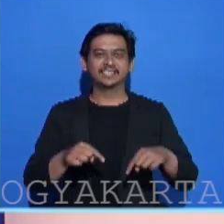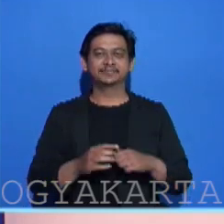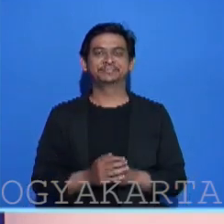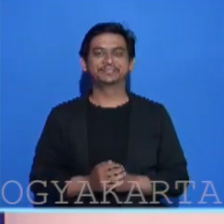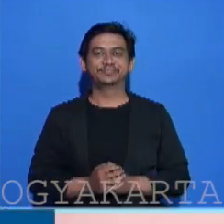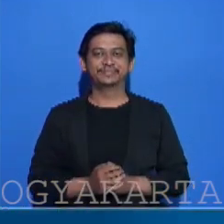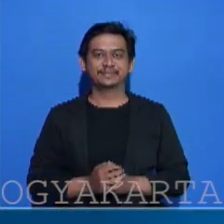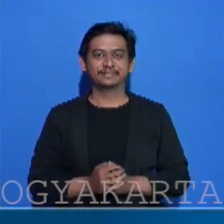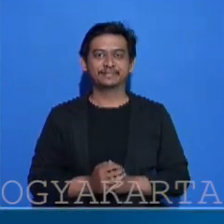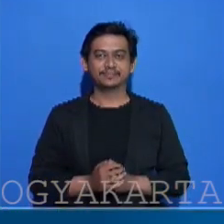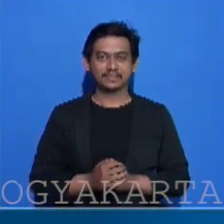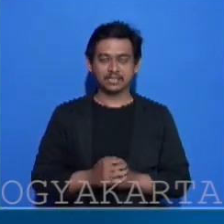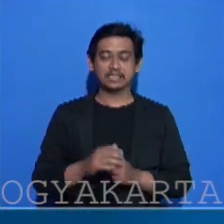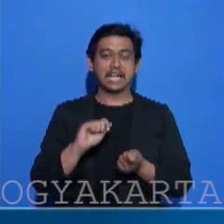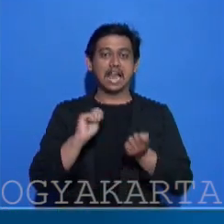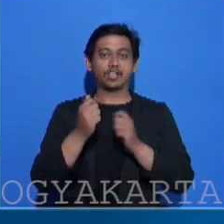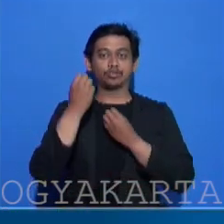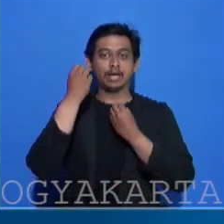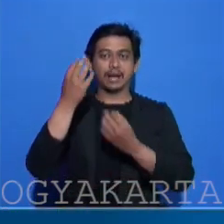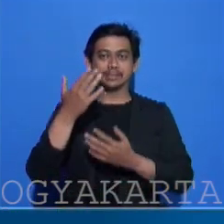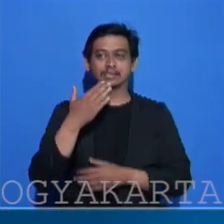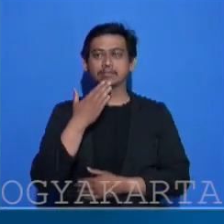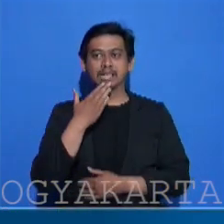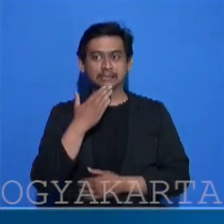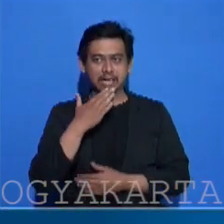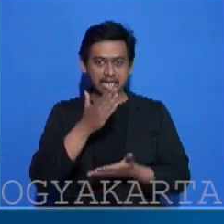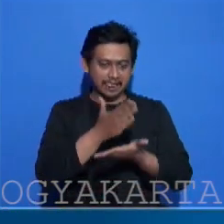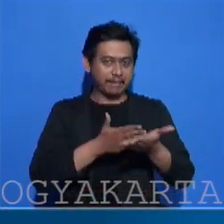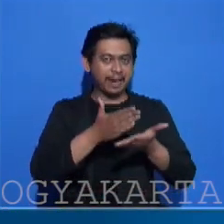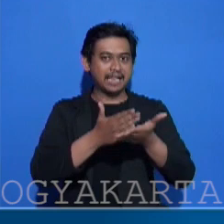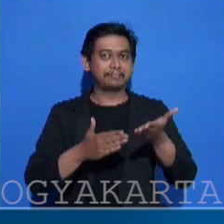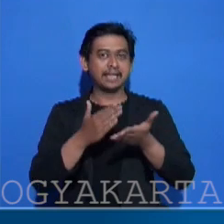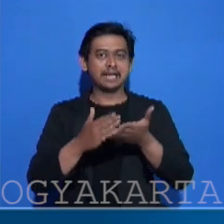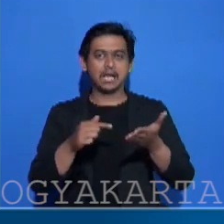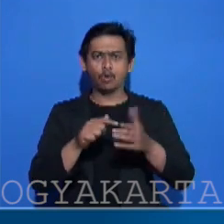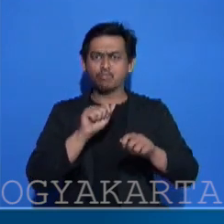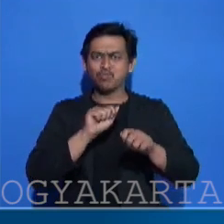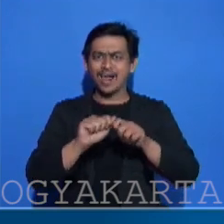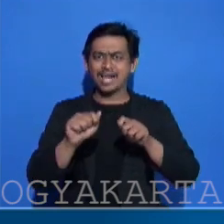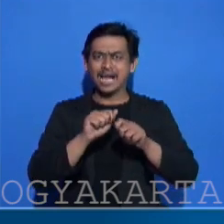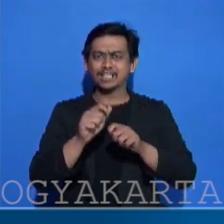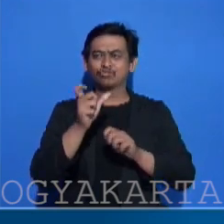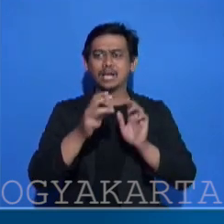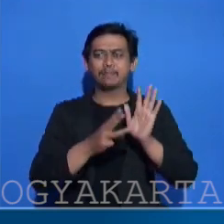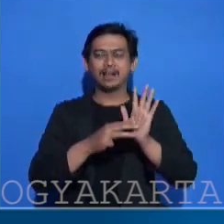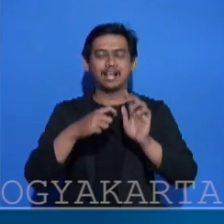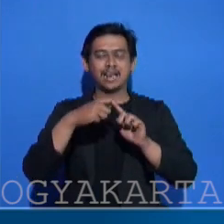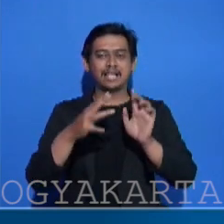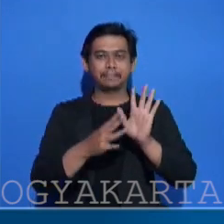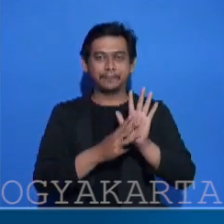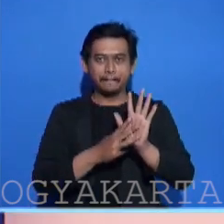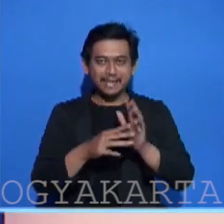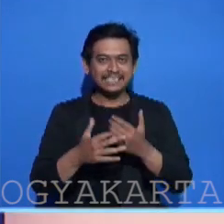beralih ke berita selanjutnya saudara meski sederhana olahan tempe kedelai yang dibuat UMKM asal Gunung Kidul tidak bisa